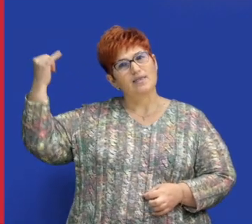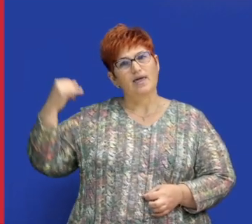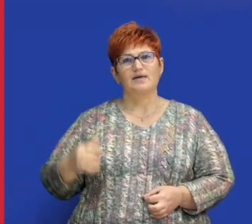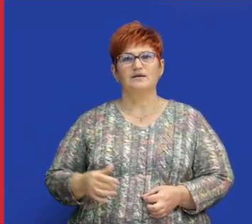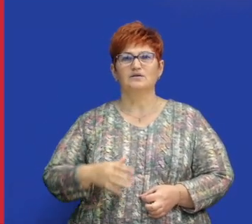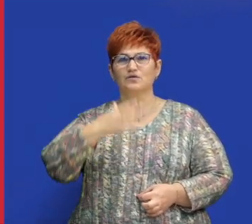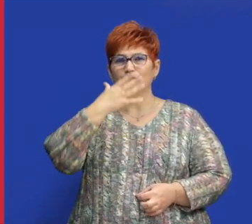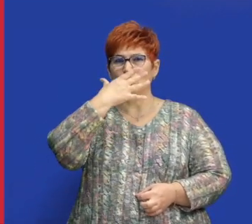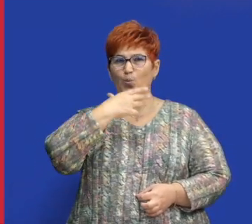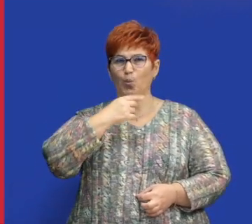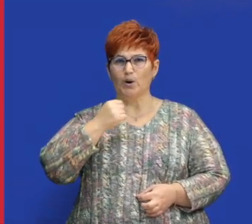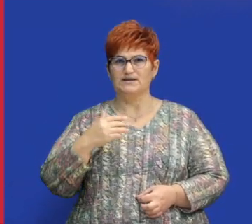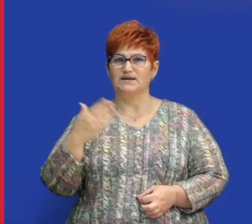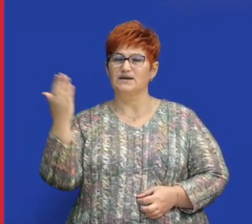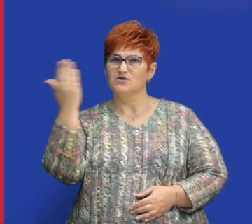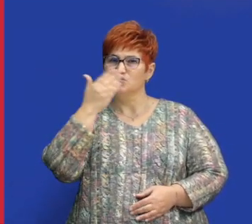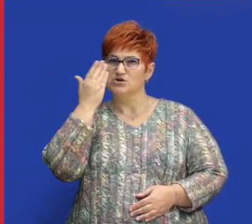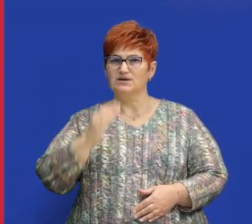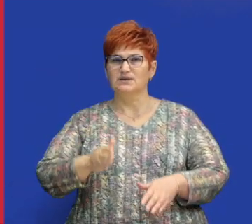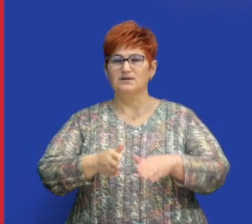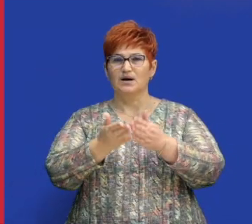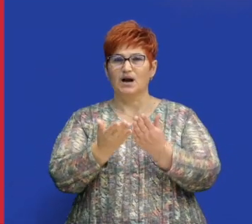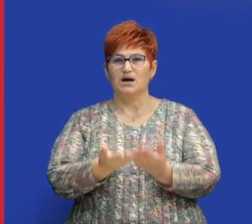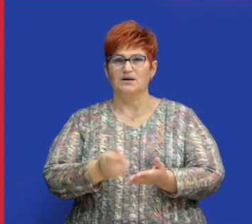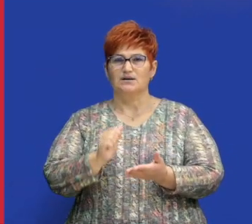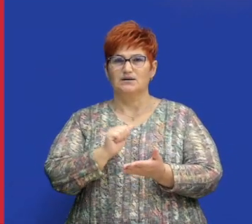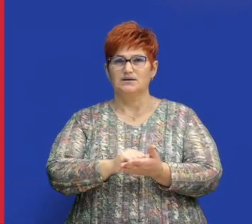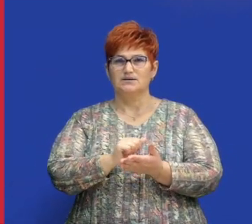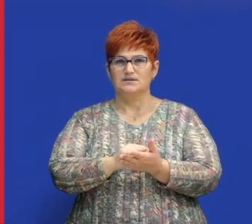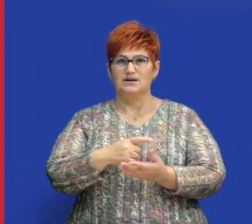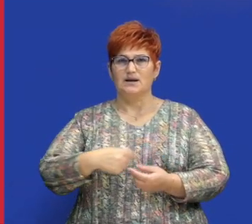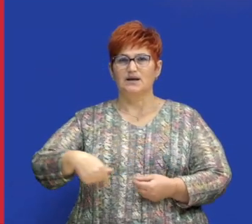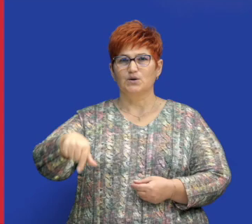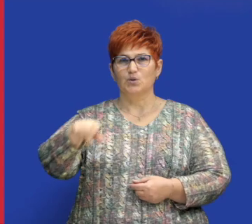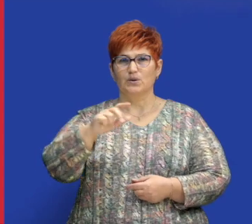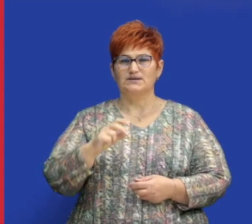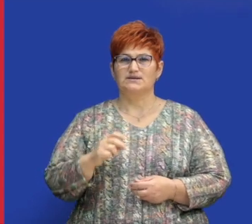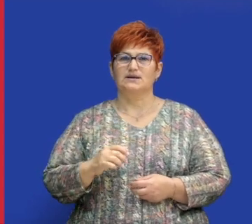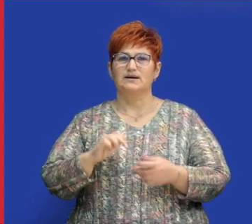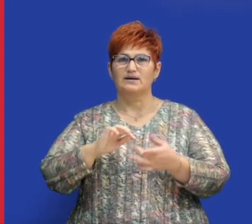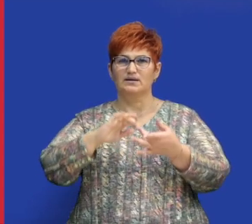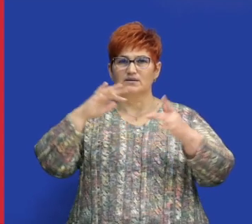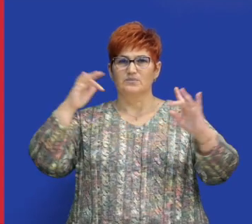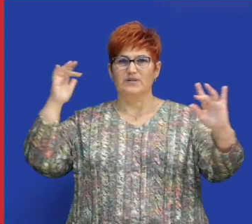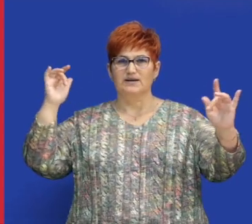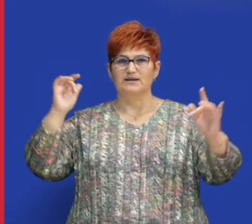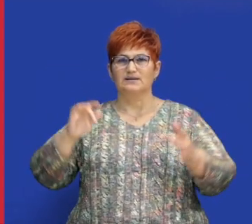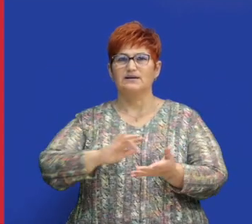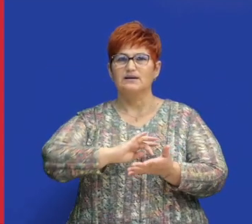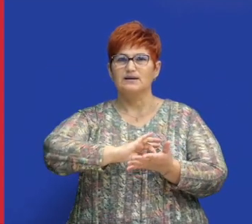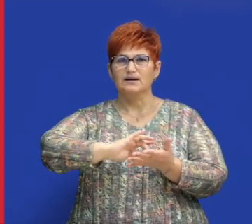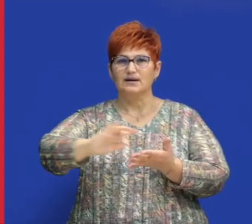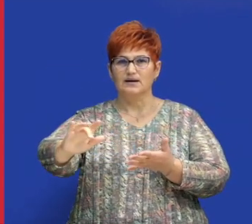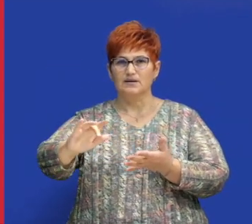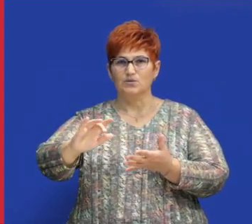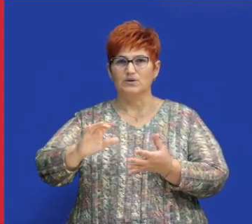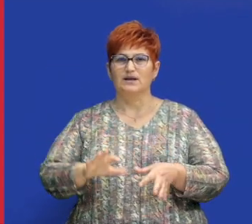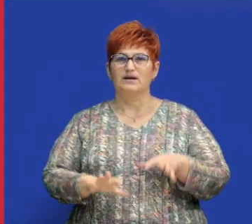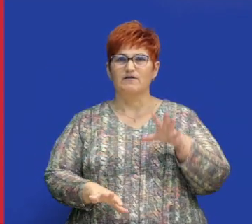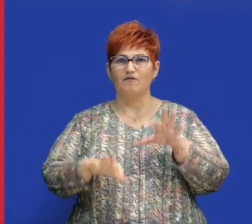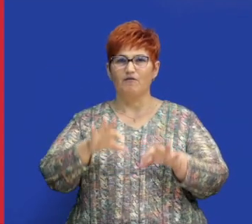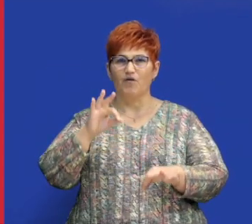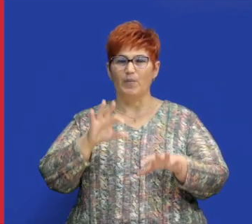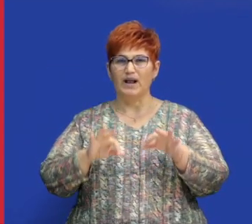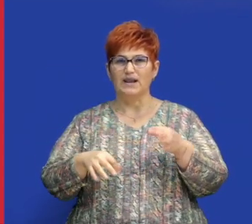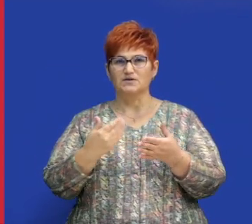üzleti partnereiket ismerősök körében keresik, de az idegenforgalomban hasznos, ha jó közvetítőink vannak.